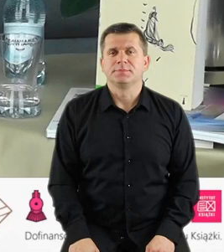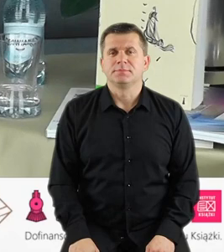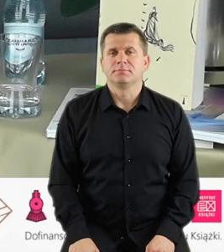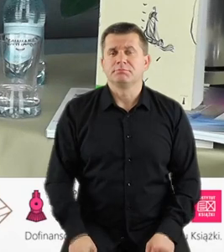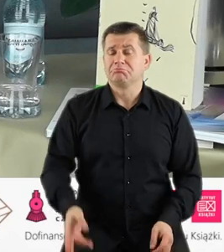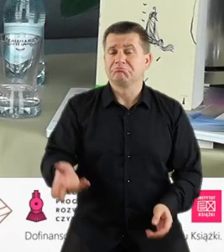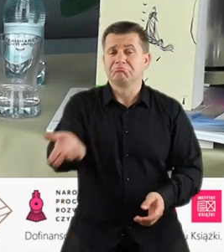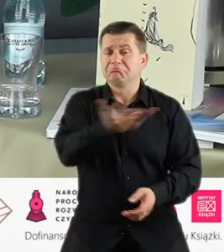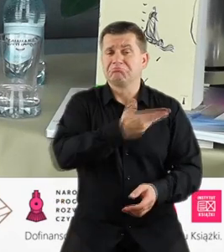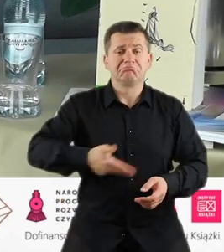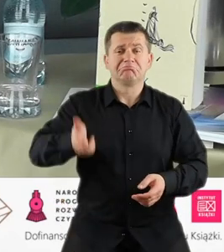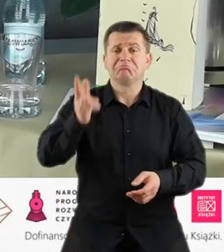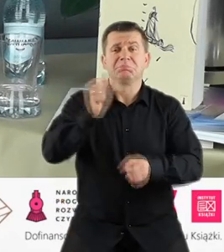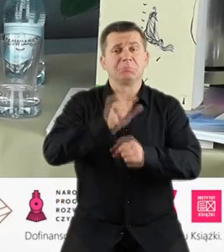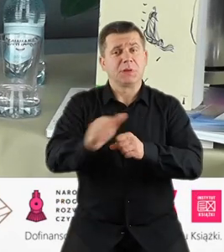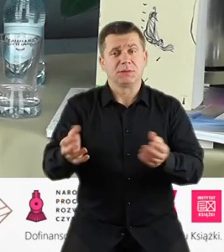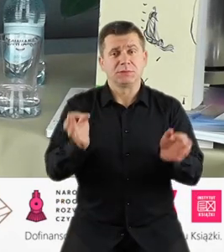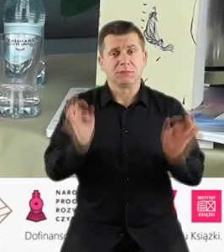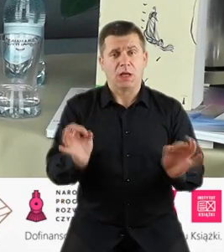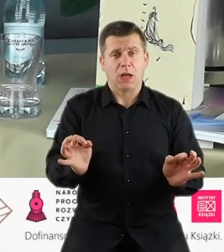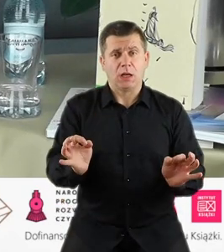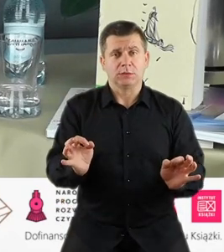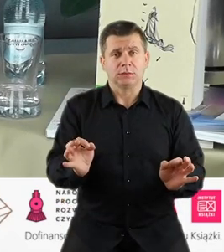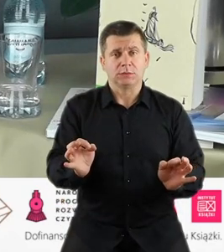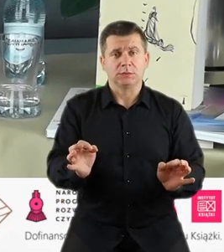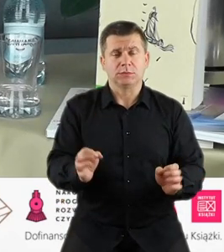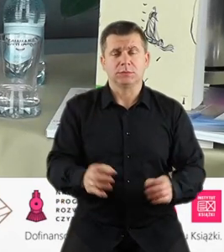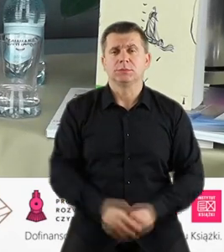to, kim jesteśmy teraz,